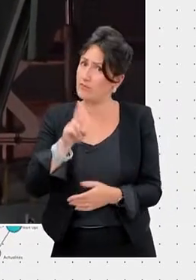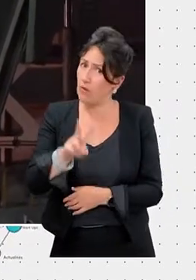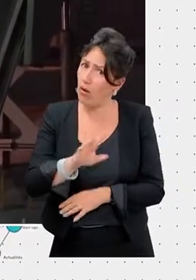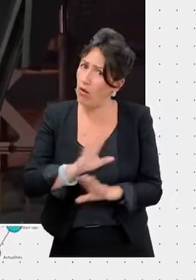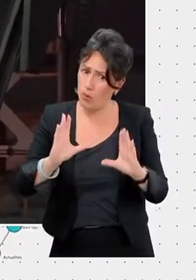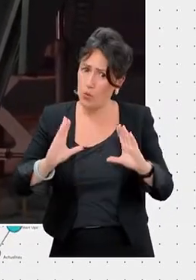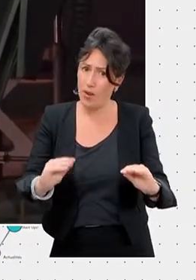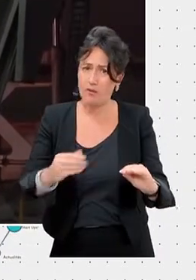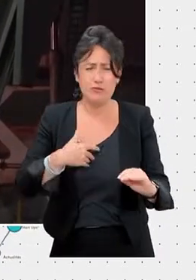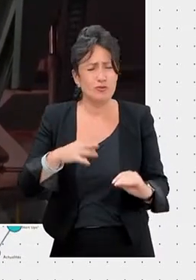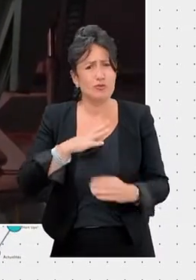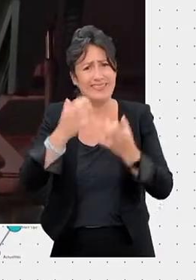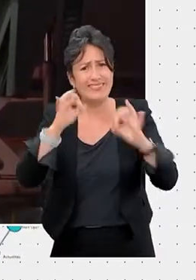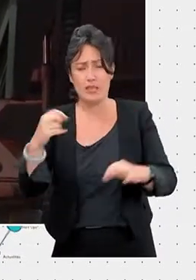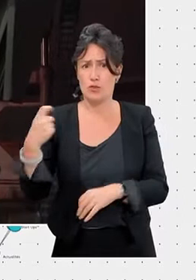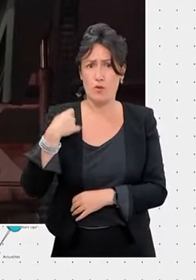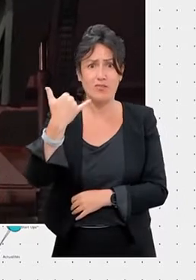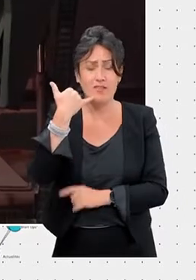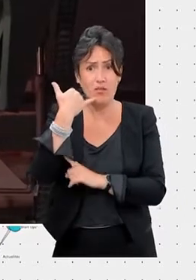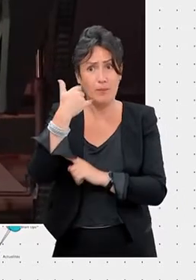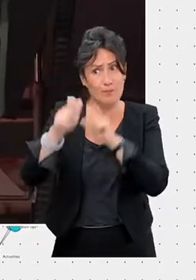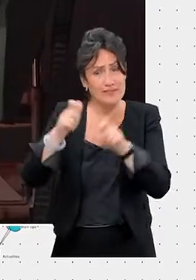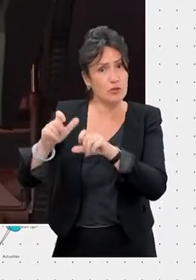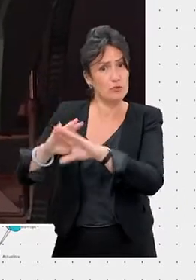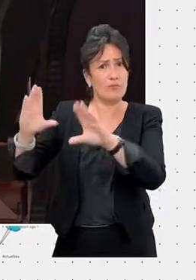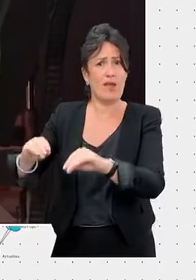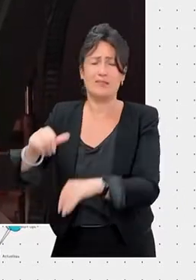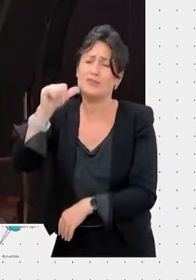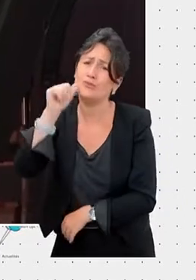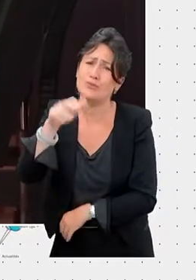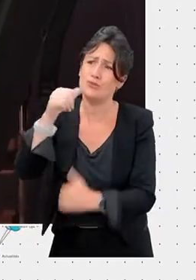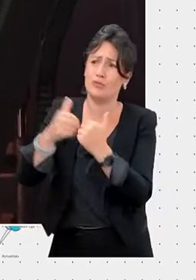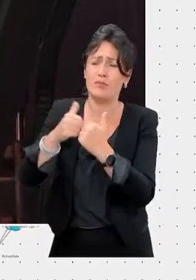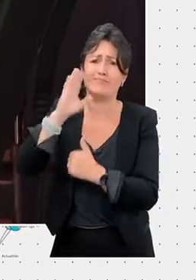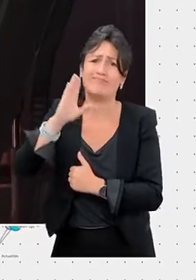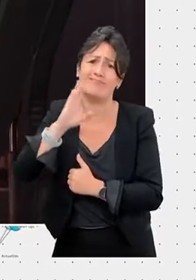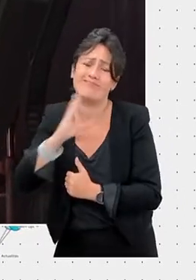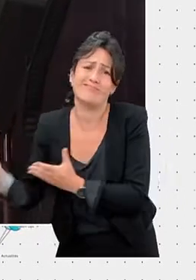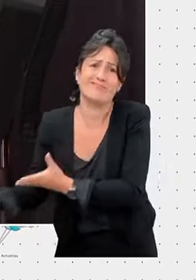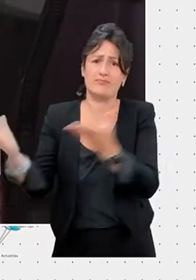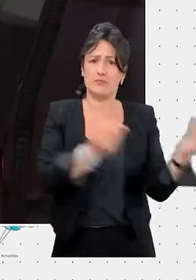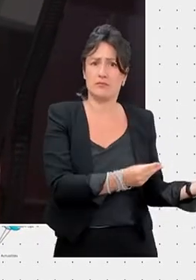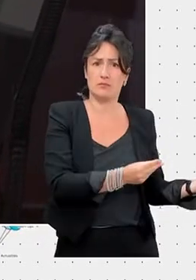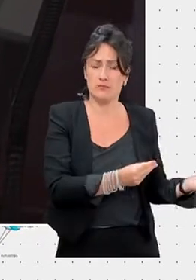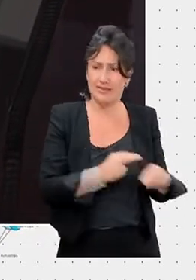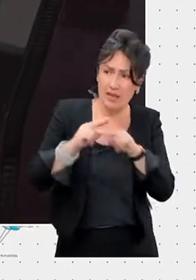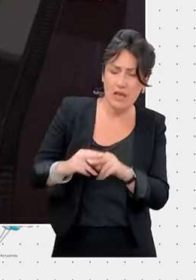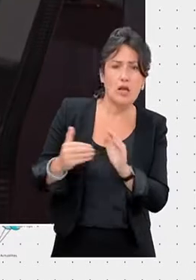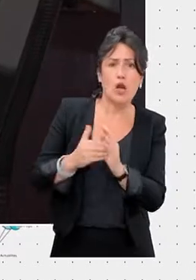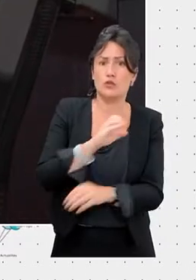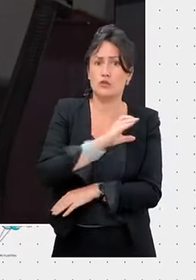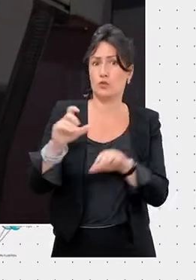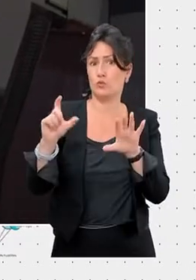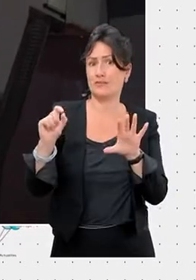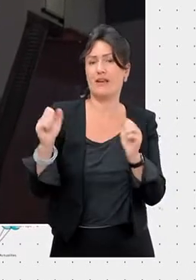donner 10 numéros de téléphone de gens qui sont là-bas et qui nous supplient tous les jours de les rapatrier. Il en reste à peu près 170 et leurs